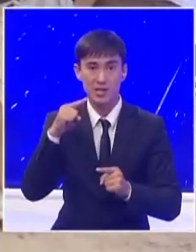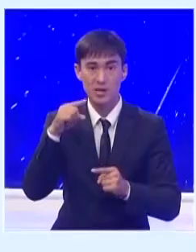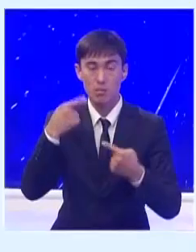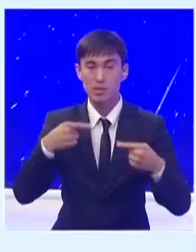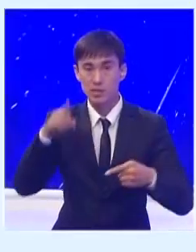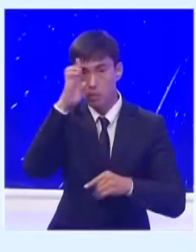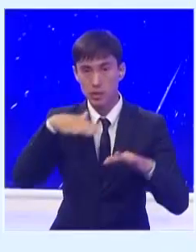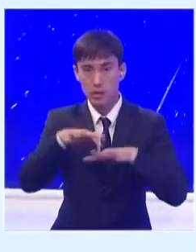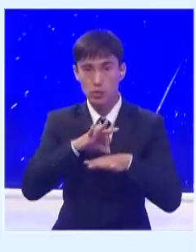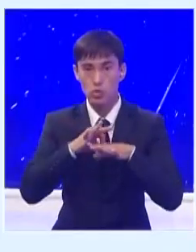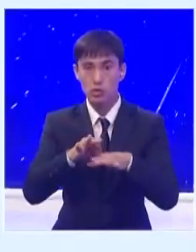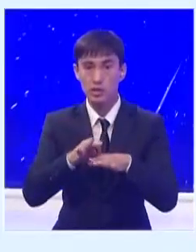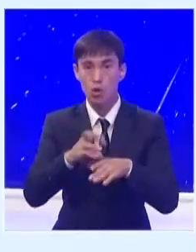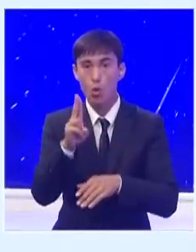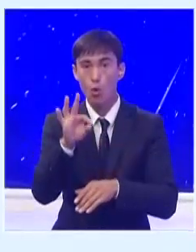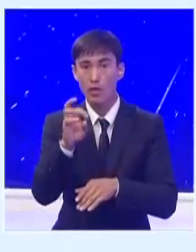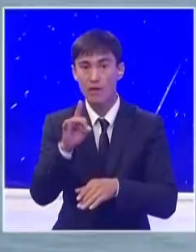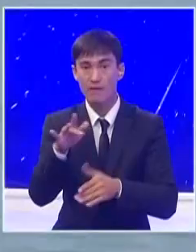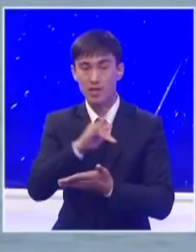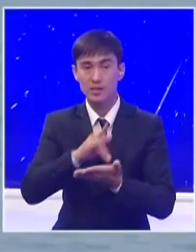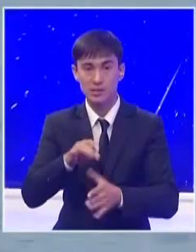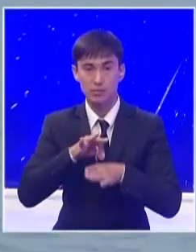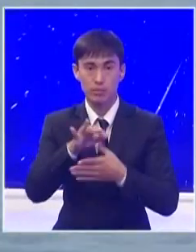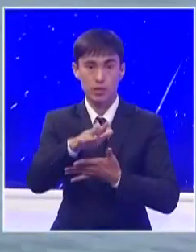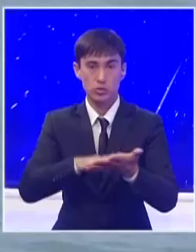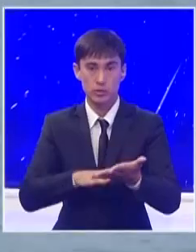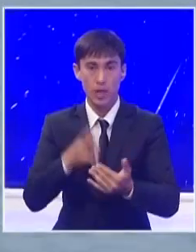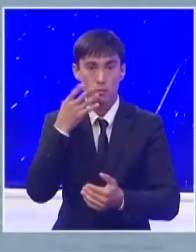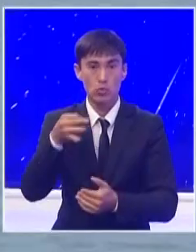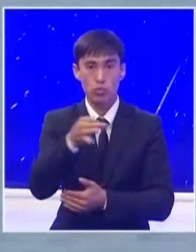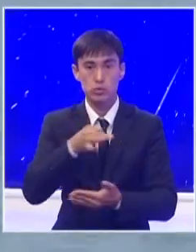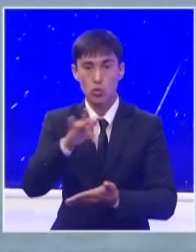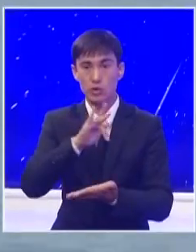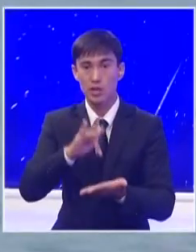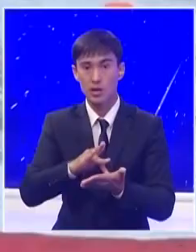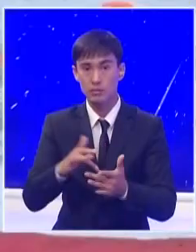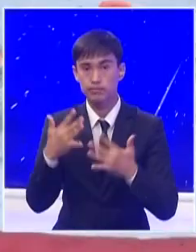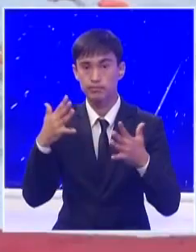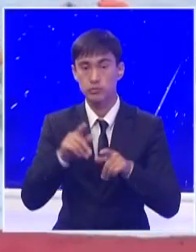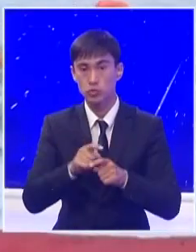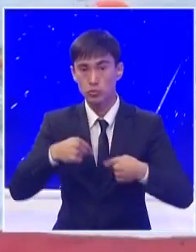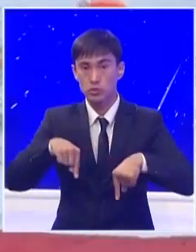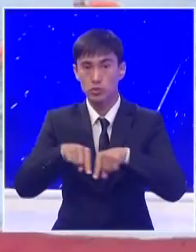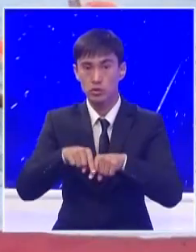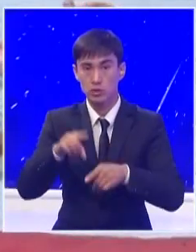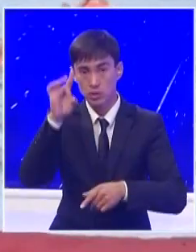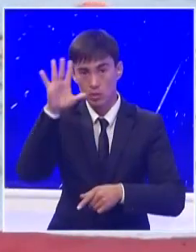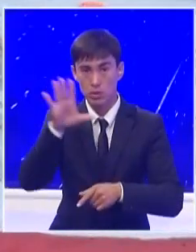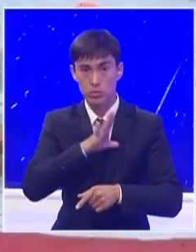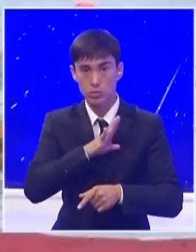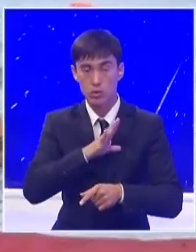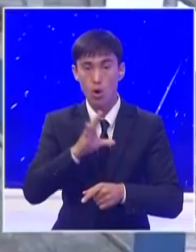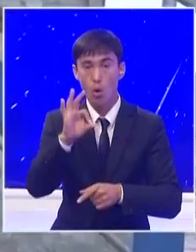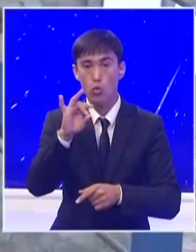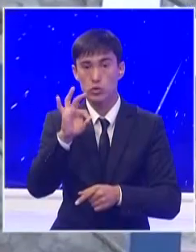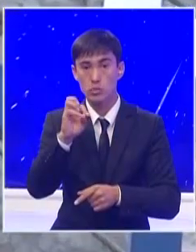өткен. Енді міне Қонаев қаласында жалауын желбіретті. Алматы облысының орталығы ауқымды шараның ұйымдастырушы ретінде танымал болып отыр.